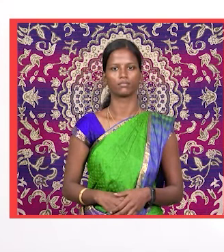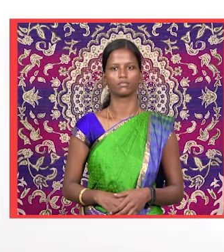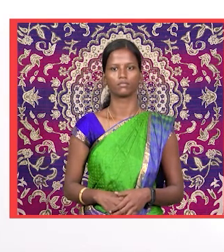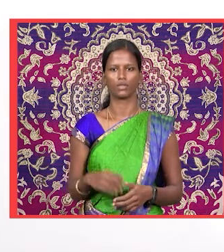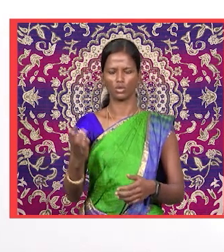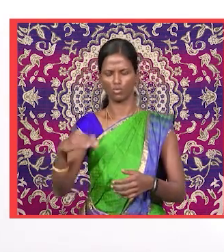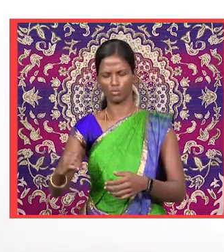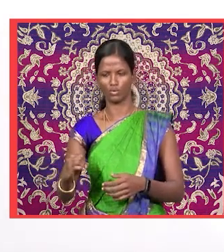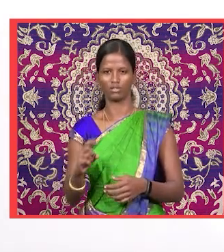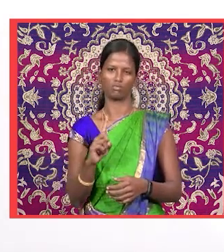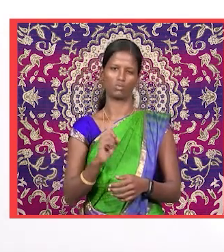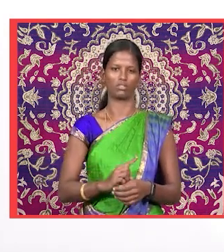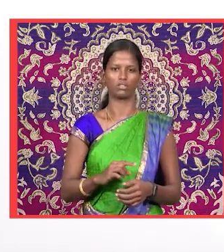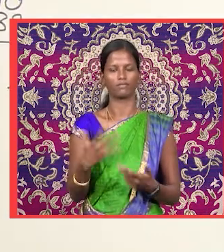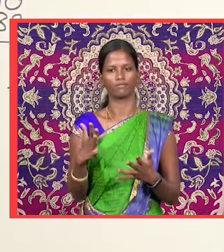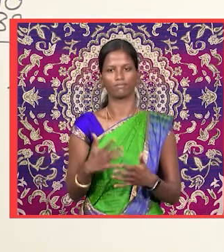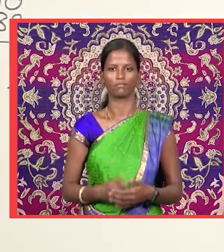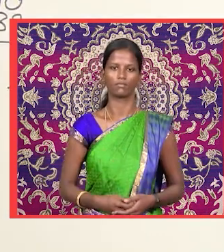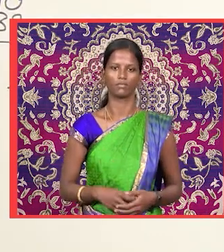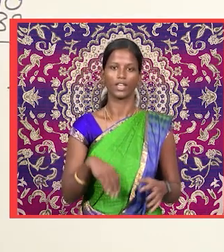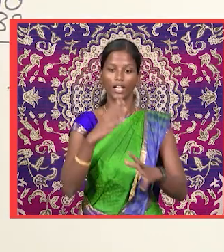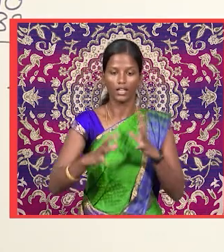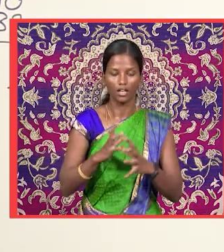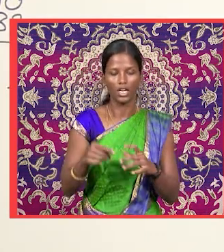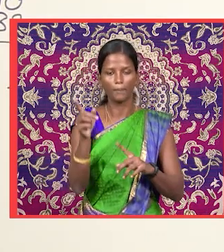எழுதணும். இப்போ இந்த கணக்கில் கலப்பு பின்னமும் எழுதிக்கலாம். அதாவது